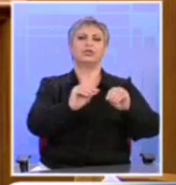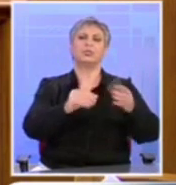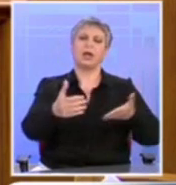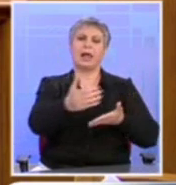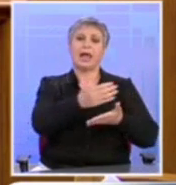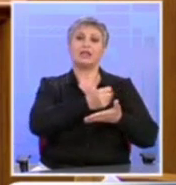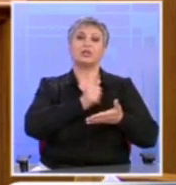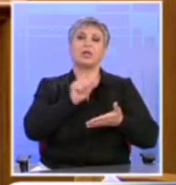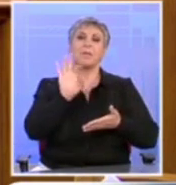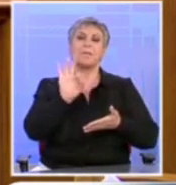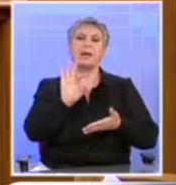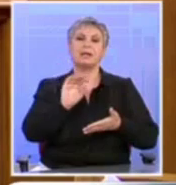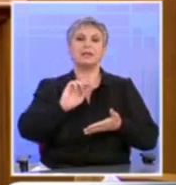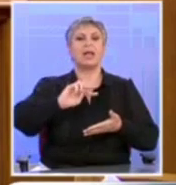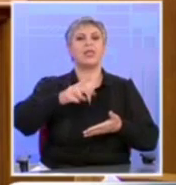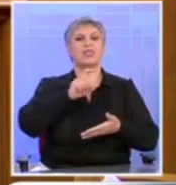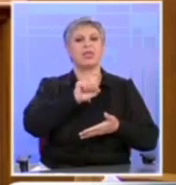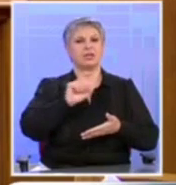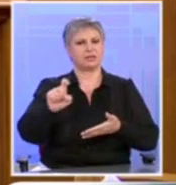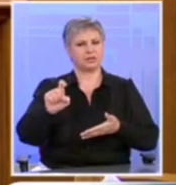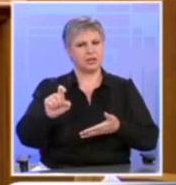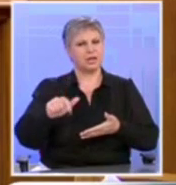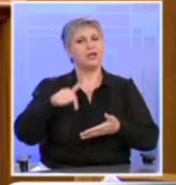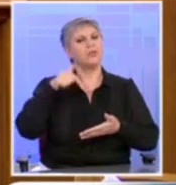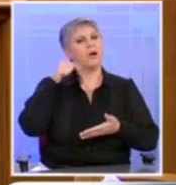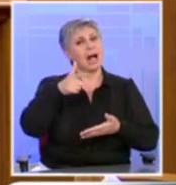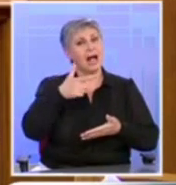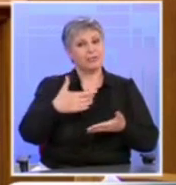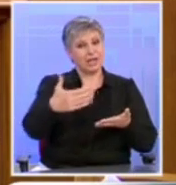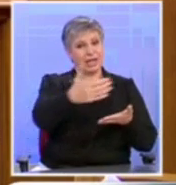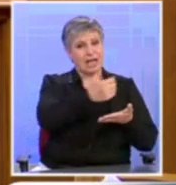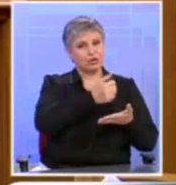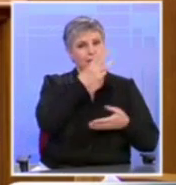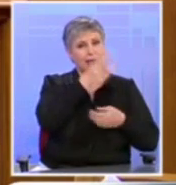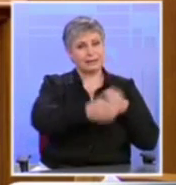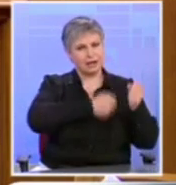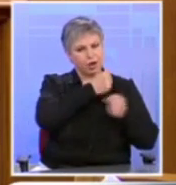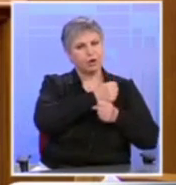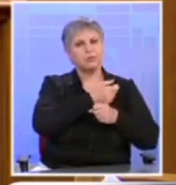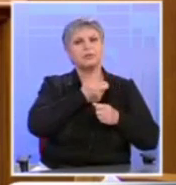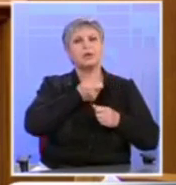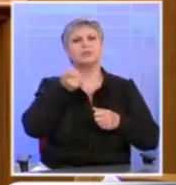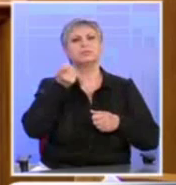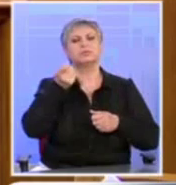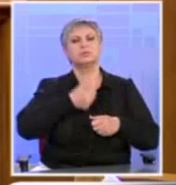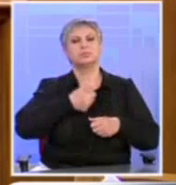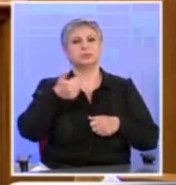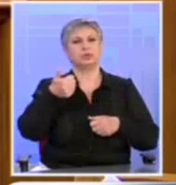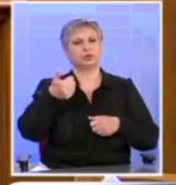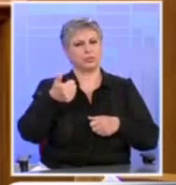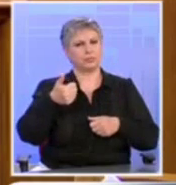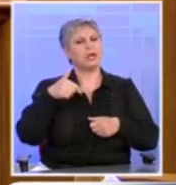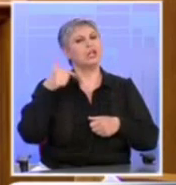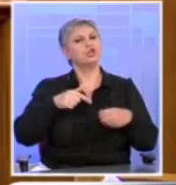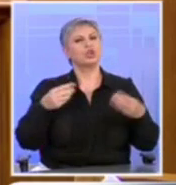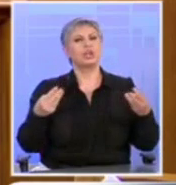σε 3 χρόνια προκειμένου να χρηματοδοτήσουμε το χρέος, σήμερα με διάφορες μεθόδους, όπως για